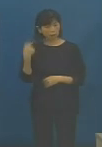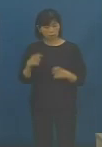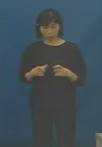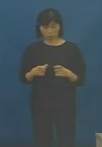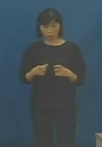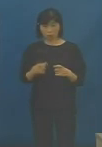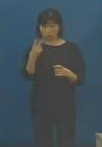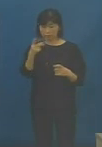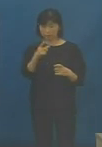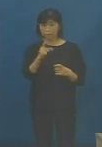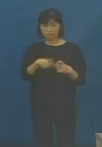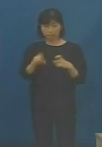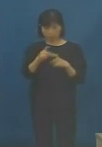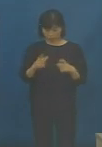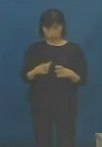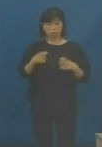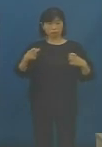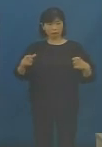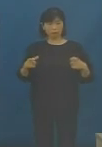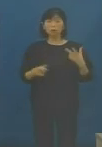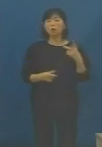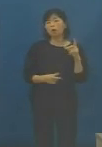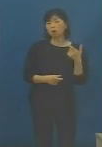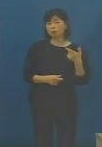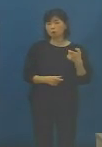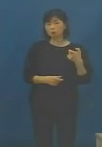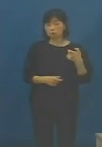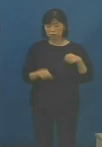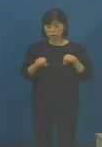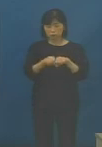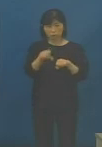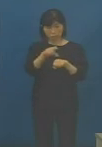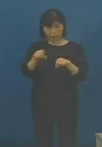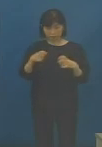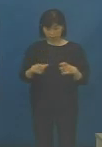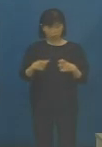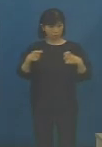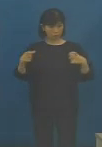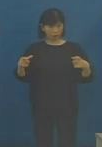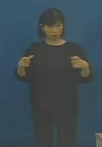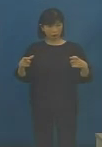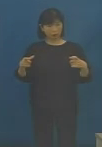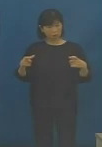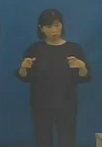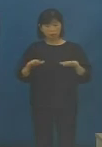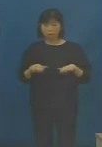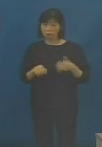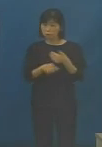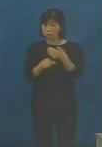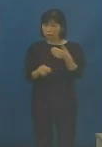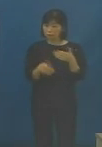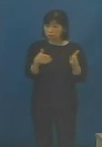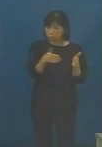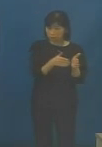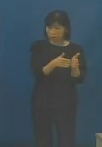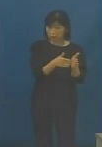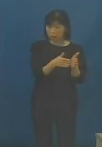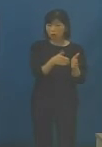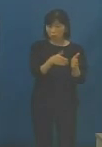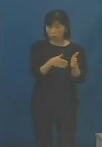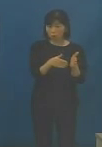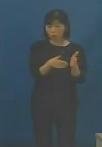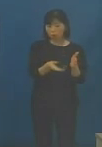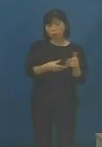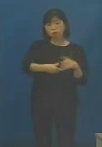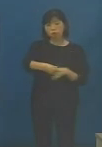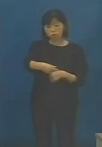増しまして60億円まで枠増をし、今9月末までだった融資の申